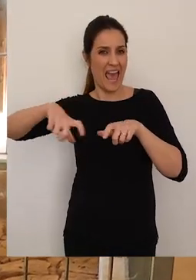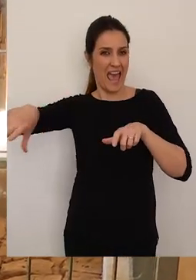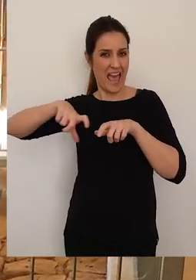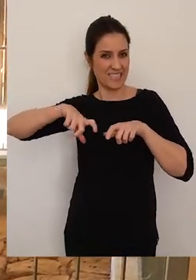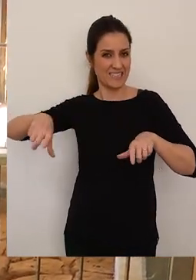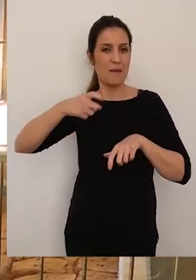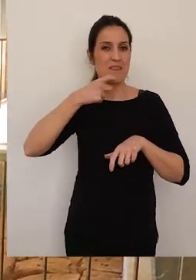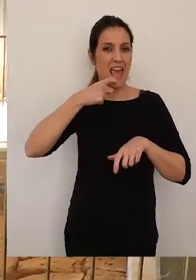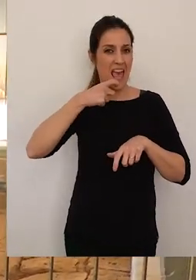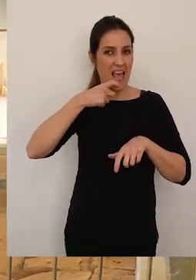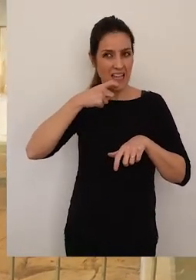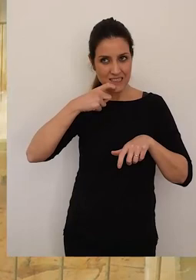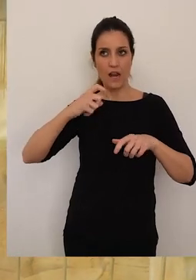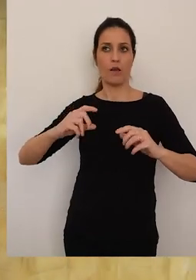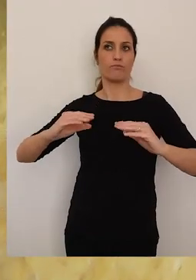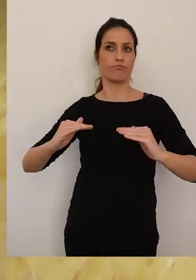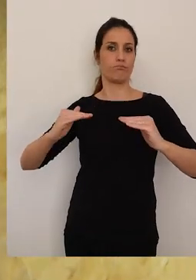irregolare e levigate in superficie.